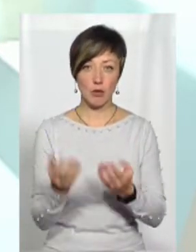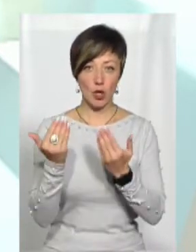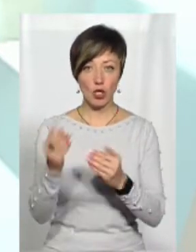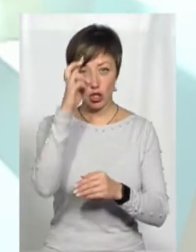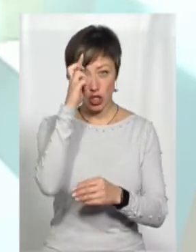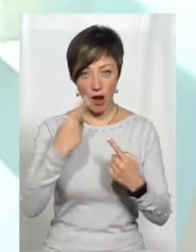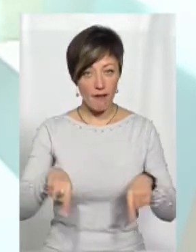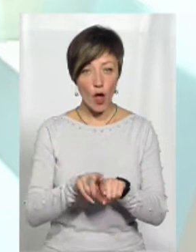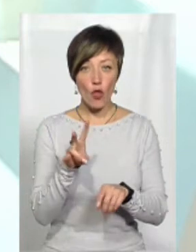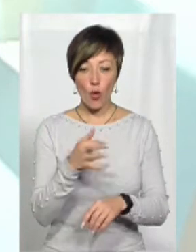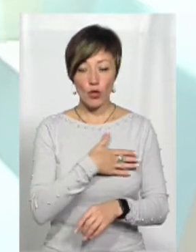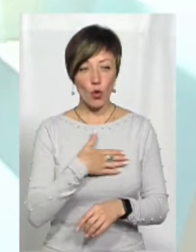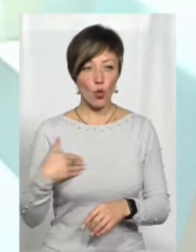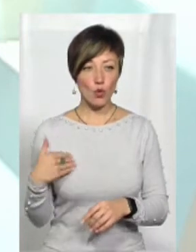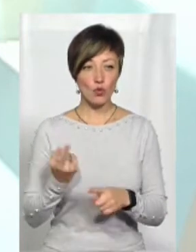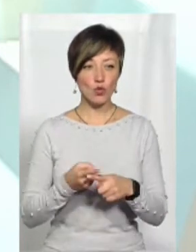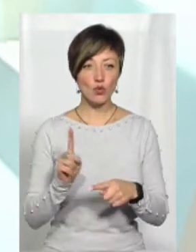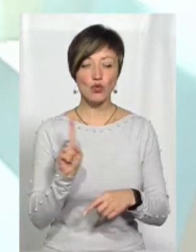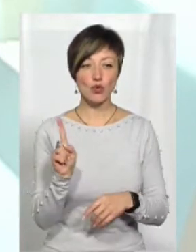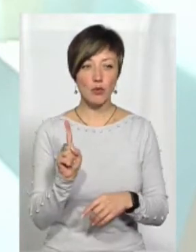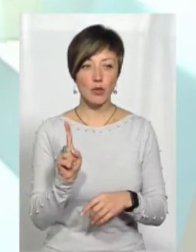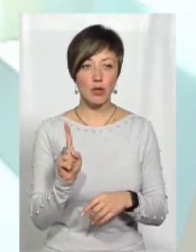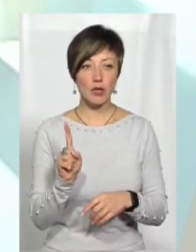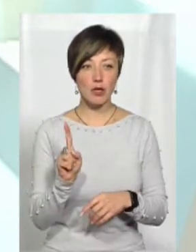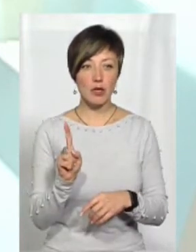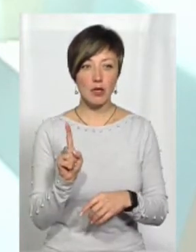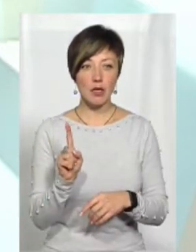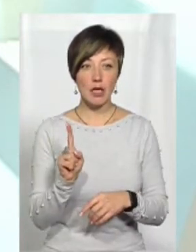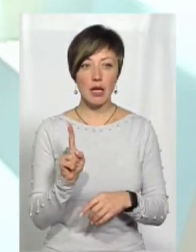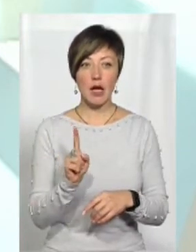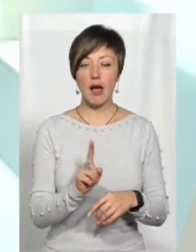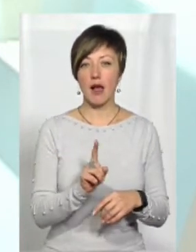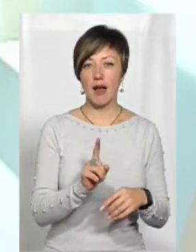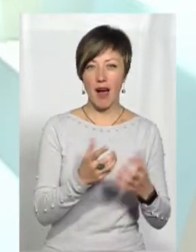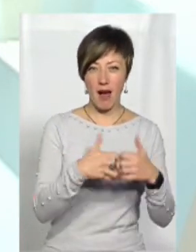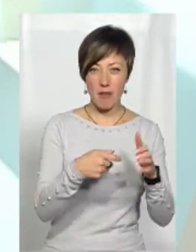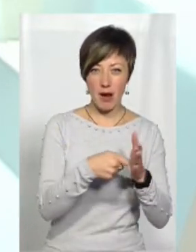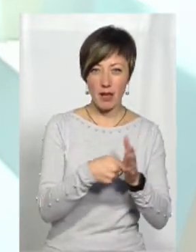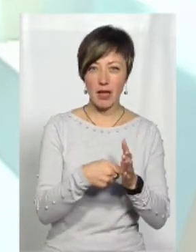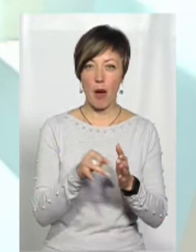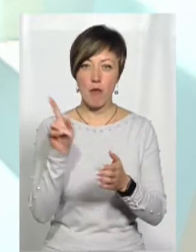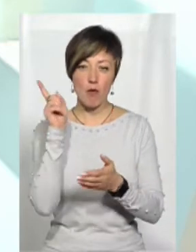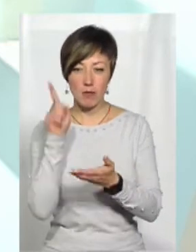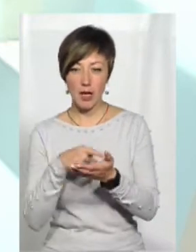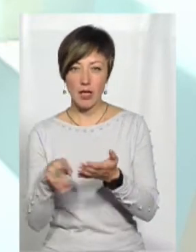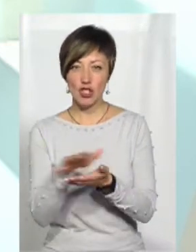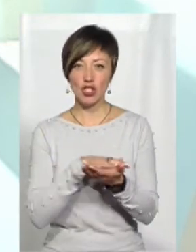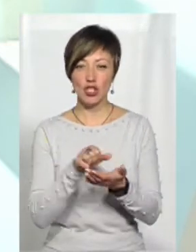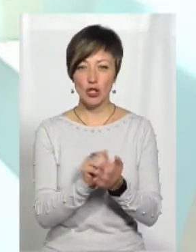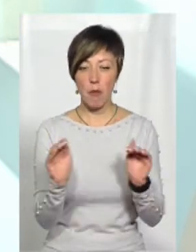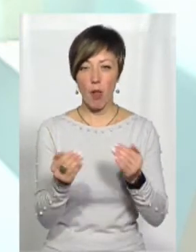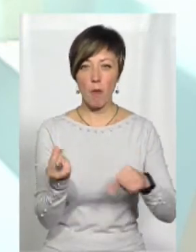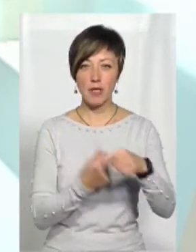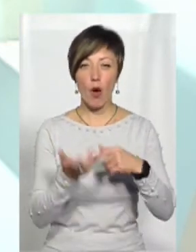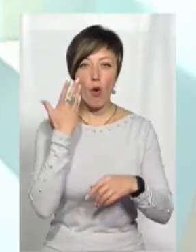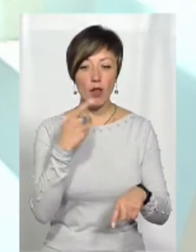державі. Але вони не хочуть, щоб РРО або смартфони стали засобів знищення малого бізнесу. Розумієте, коли зараз